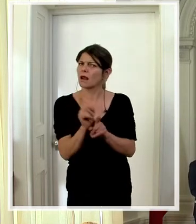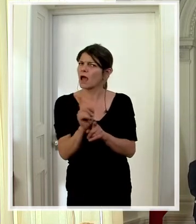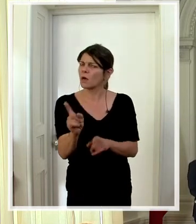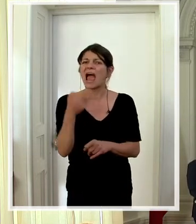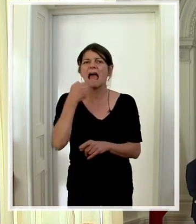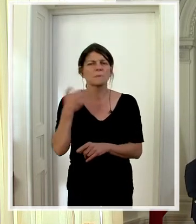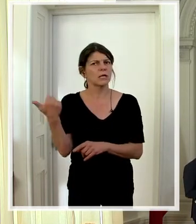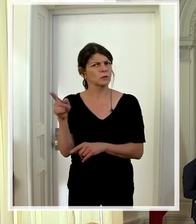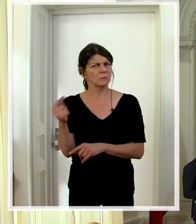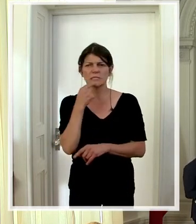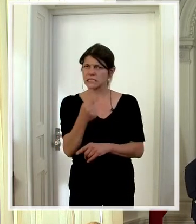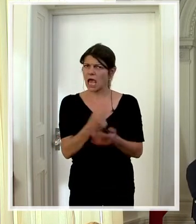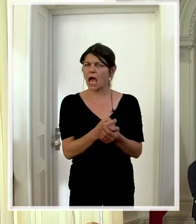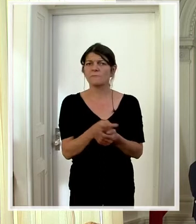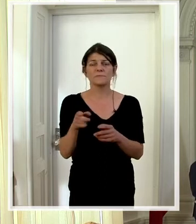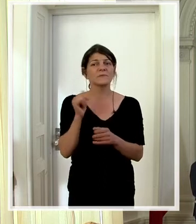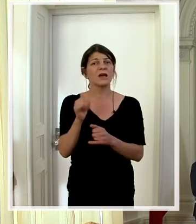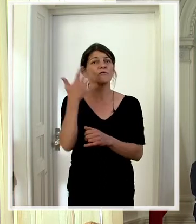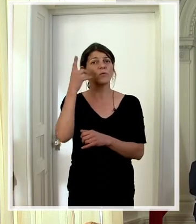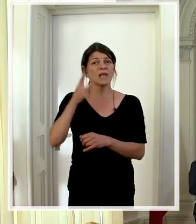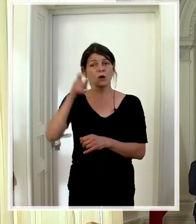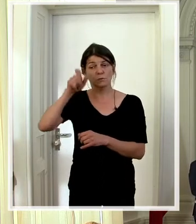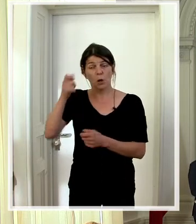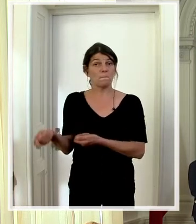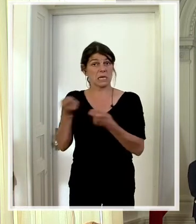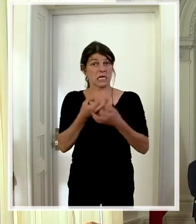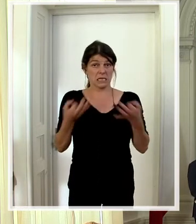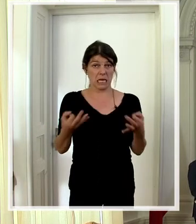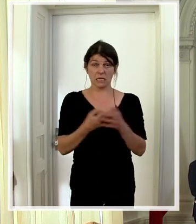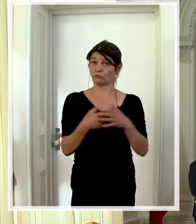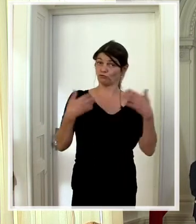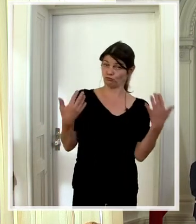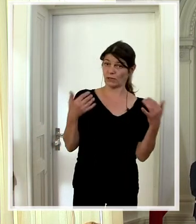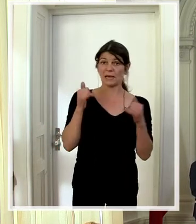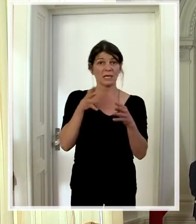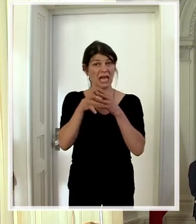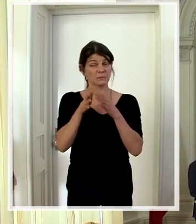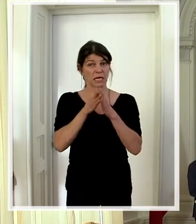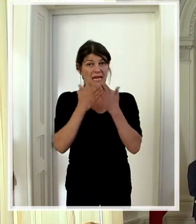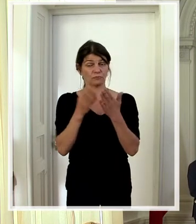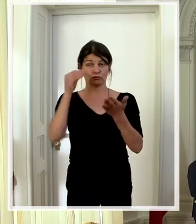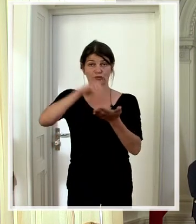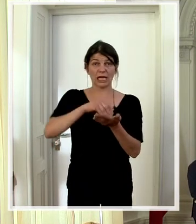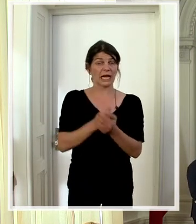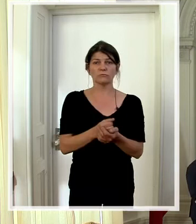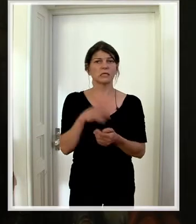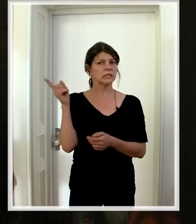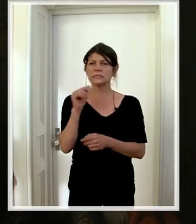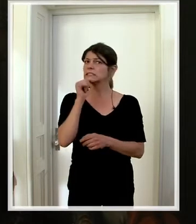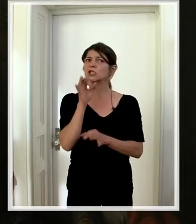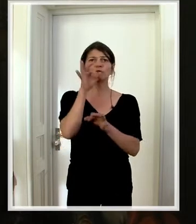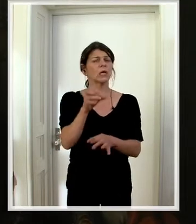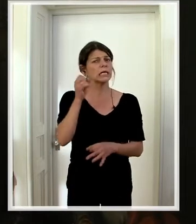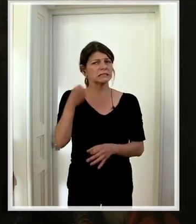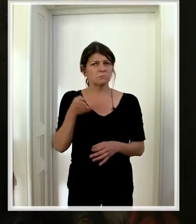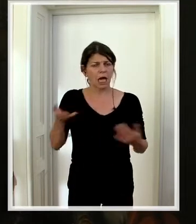du hast gesagt, die 5'000 bringen ja nichts. Jetzt ja in eurem Transparentheftchen steht, ihr seid noch nicht für eine S-Bahn. Jetzt ist